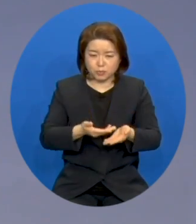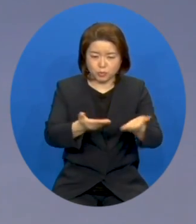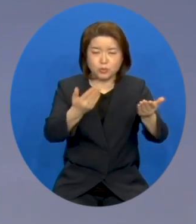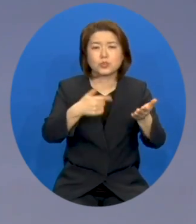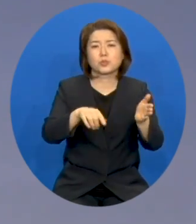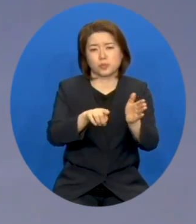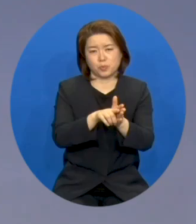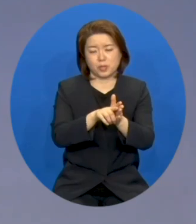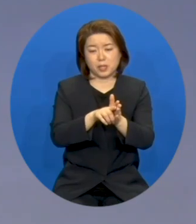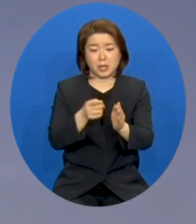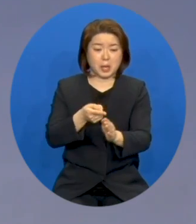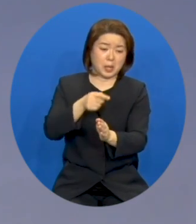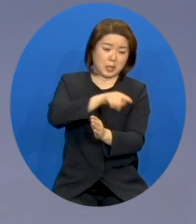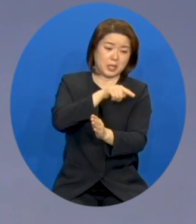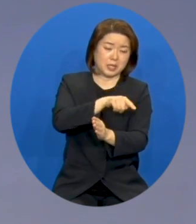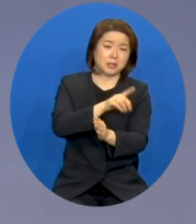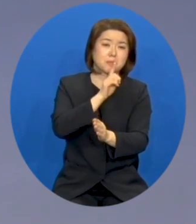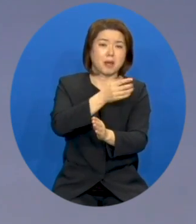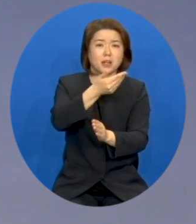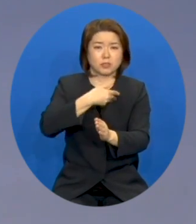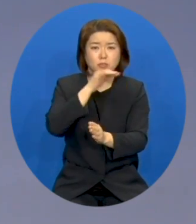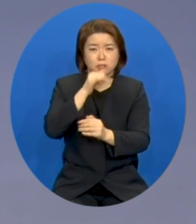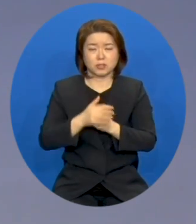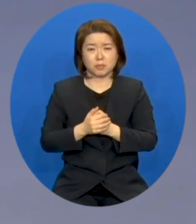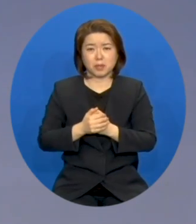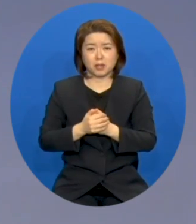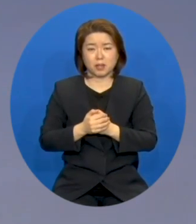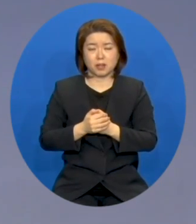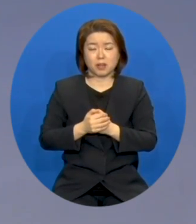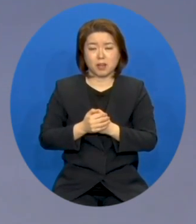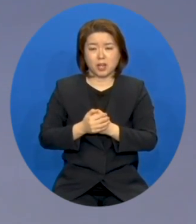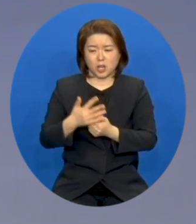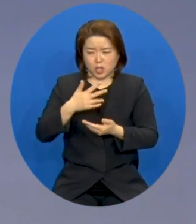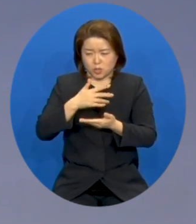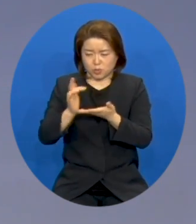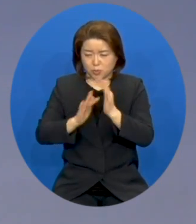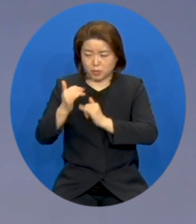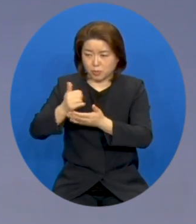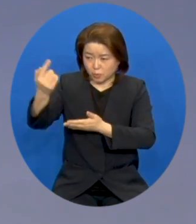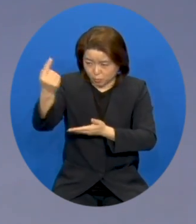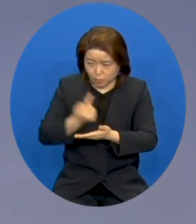있는 그 부분을 말씀한 겁니다. 마라나타, 주님 오십시오.